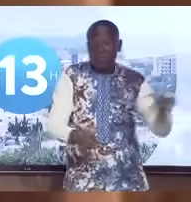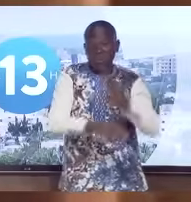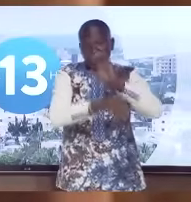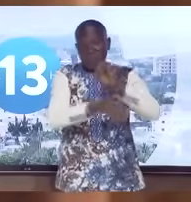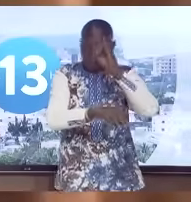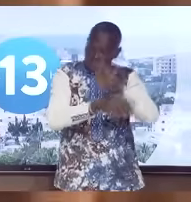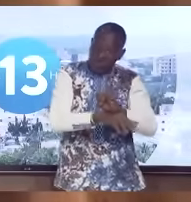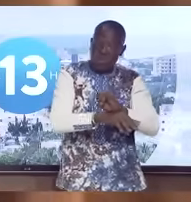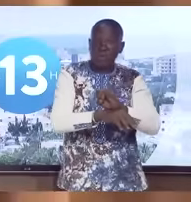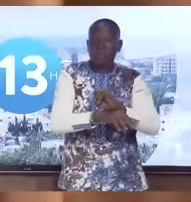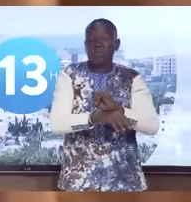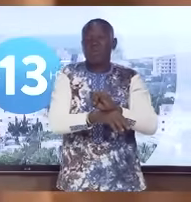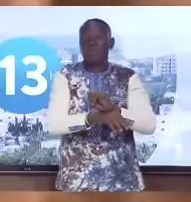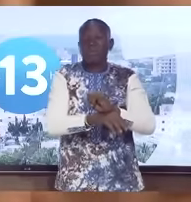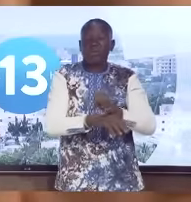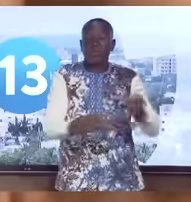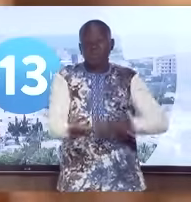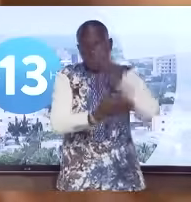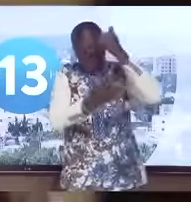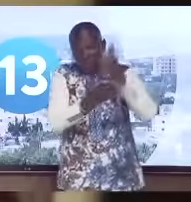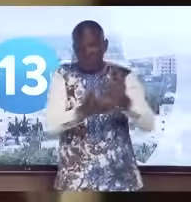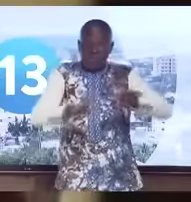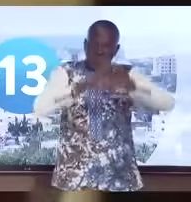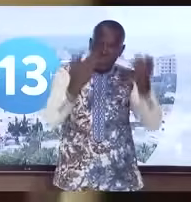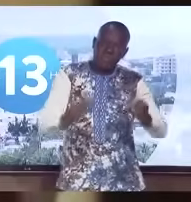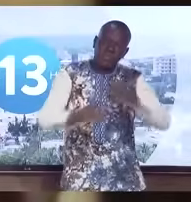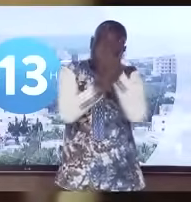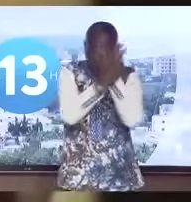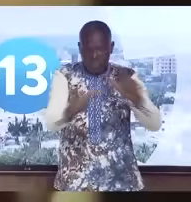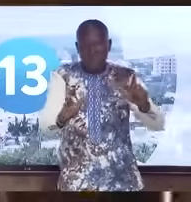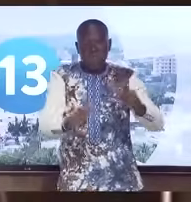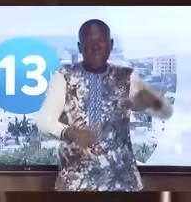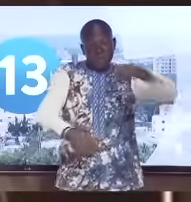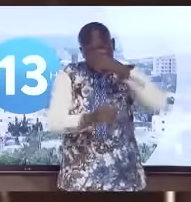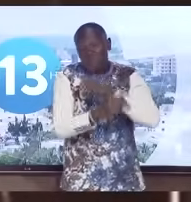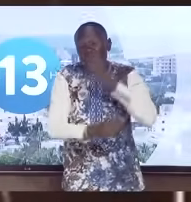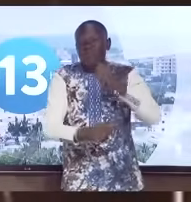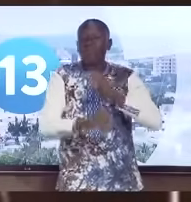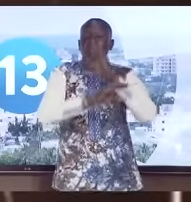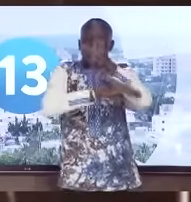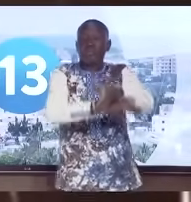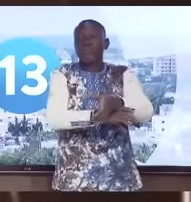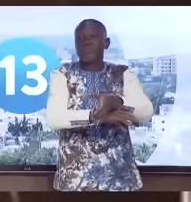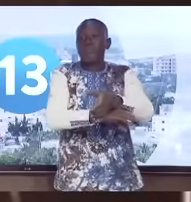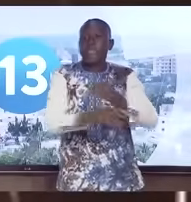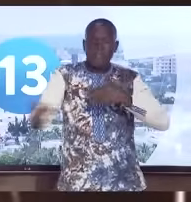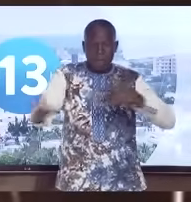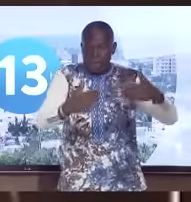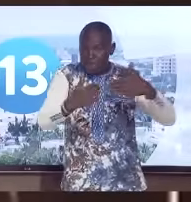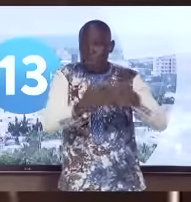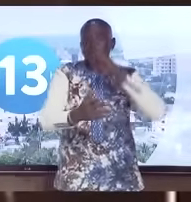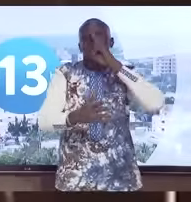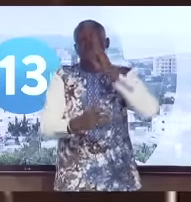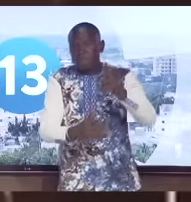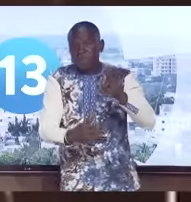Côte d'Ivoire. Cette adresse ouvre une nouvelle ère pour l'ancienne colonie française. Aux vaillants combattants qui sont morts pour